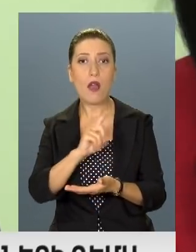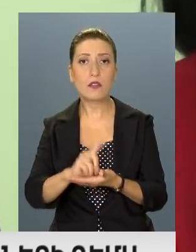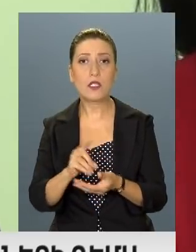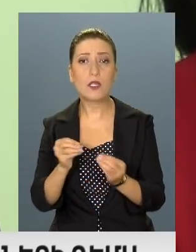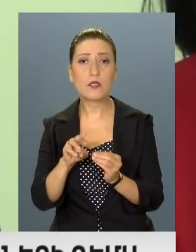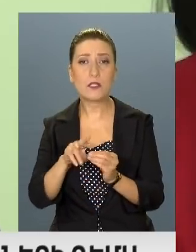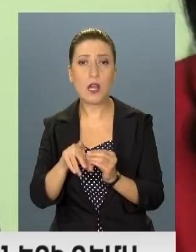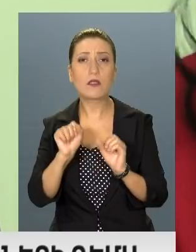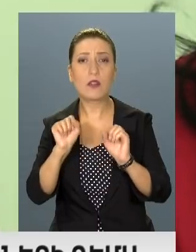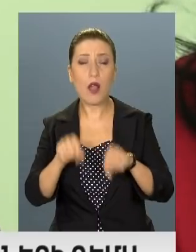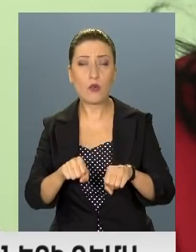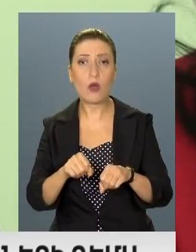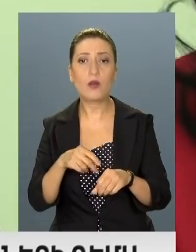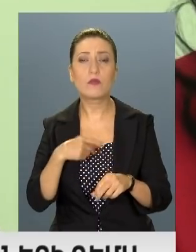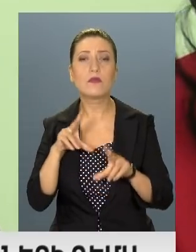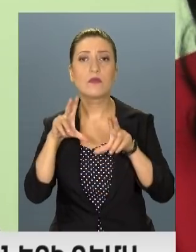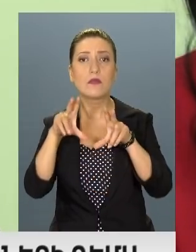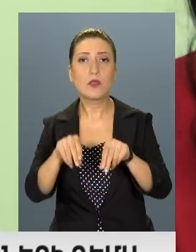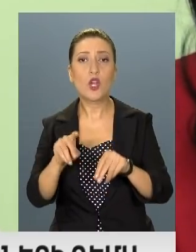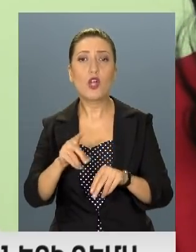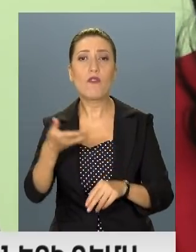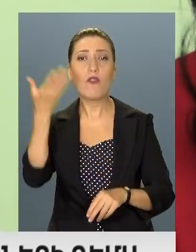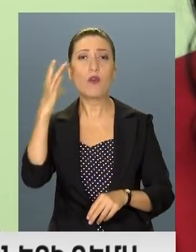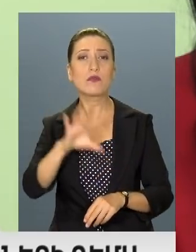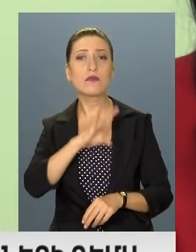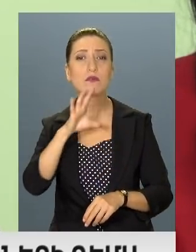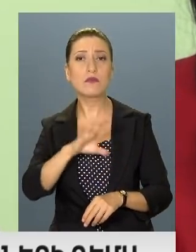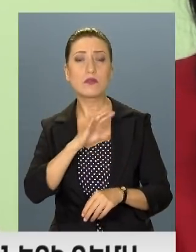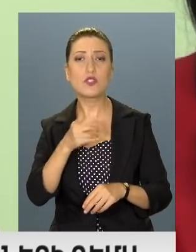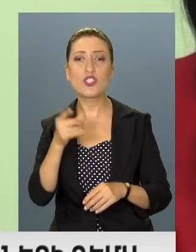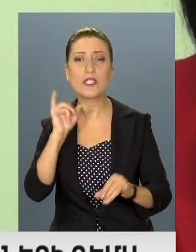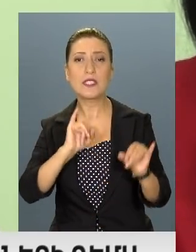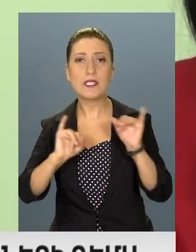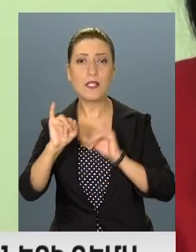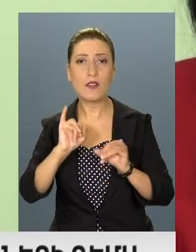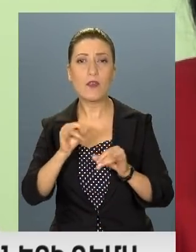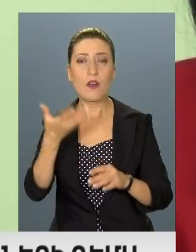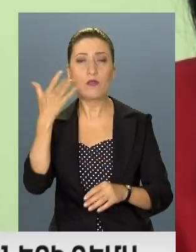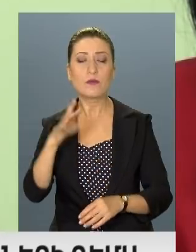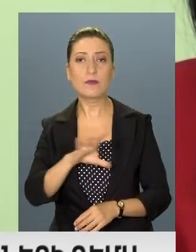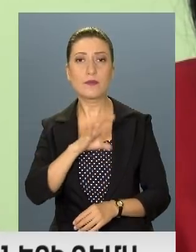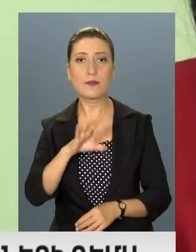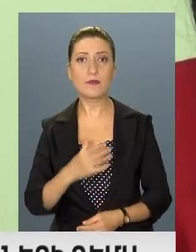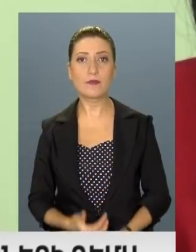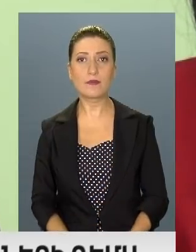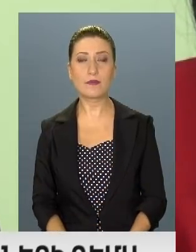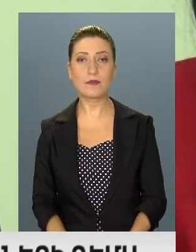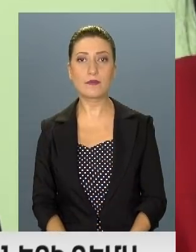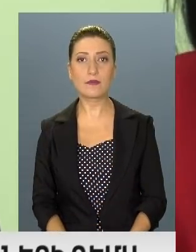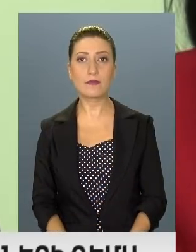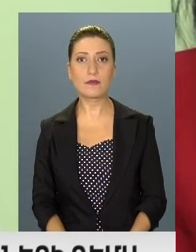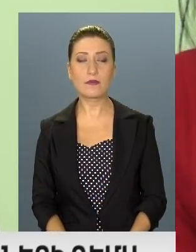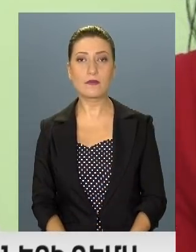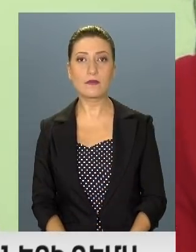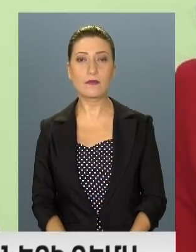10 տարի ես ձեզ կարեմ հիշեցնեմ շատ բաներ լրիվ ուրիշ ֆորմատներով ա գնացել։ 10 տարին լավագույն արգումենտը չի, առասարակ հին բան